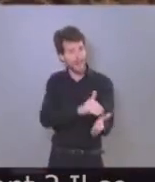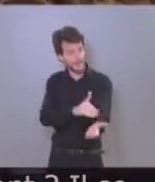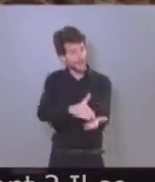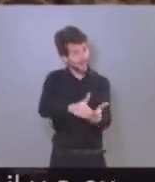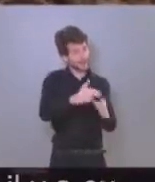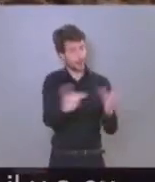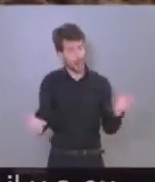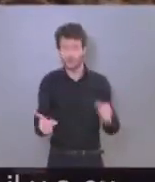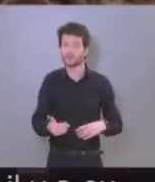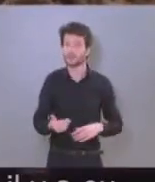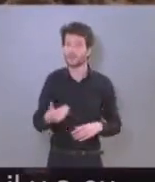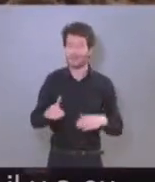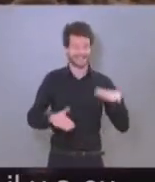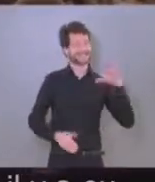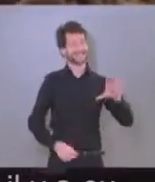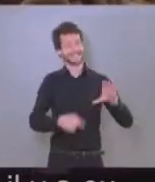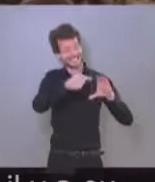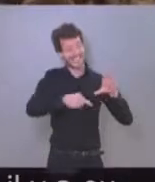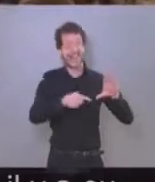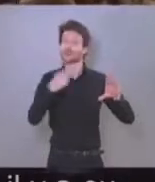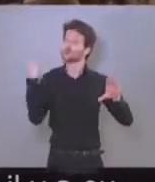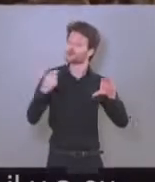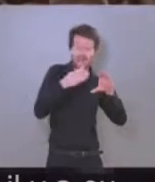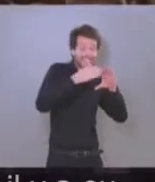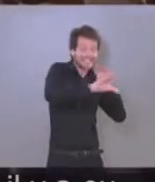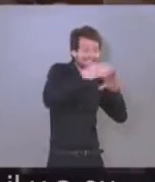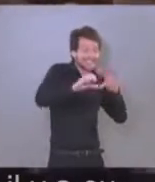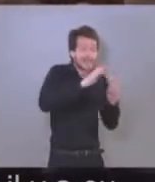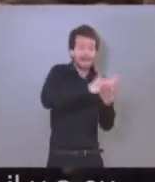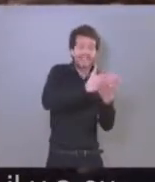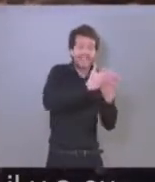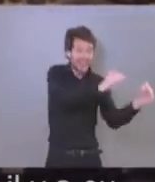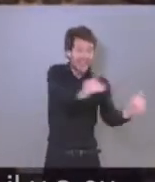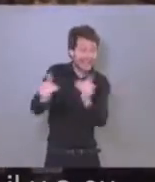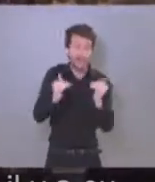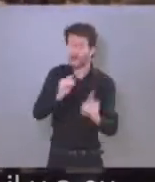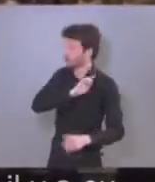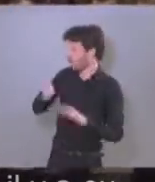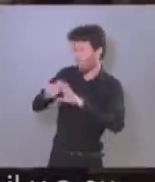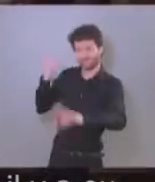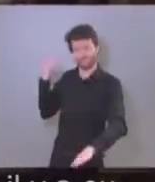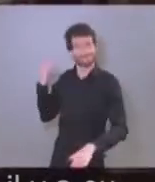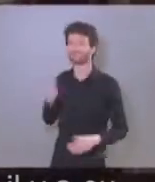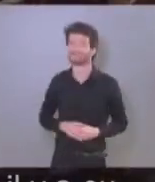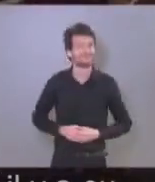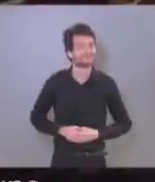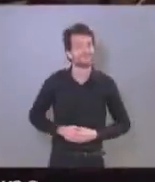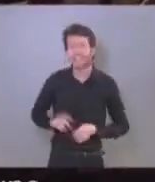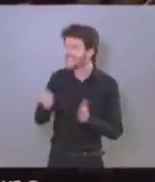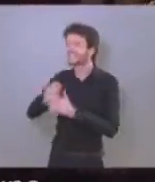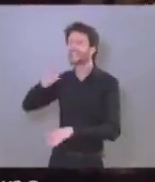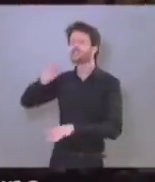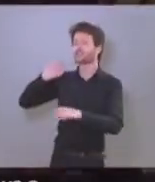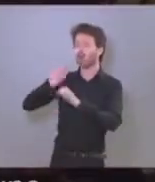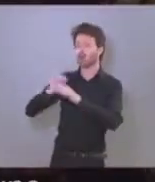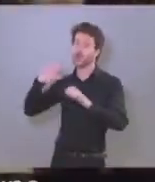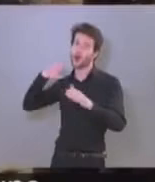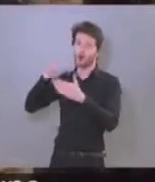c'est qu'on ne se les a pas toujours partagés de la même façon. Et que depuis 30 ans, vous avez pris la grosse